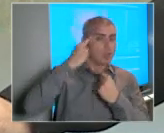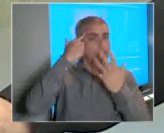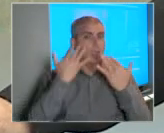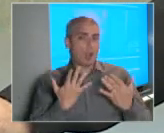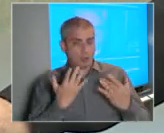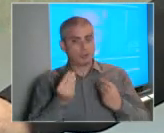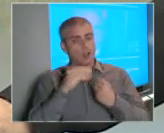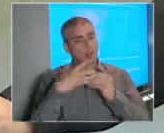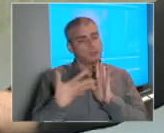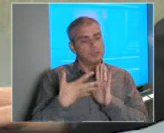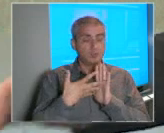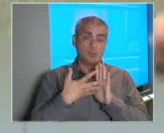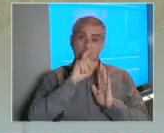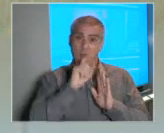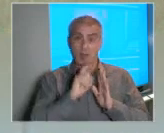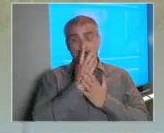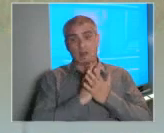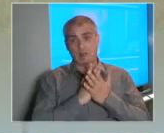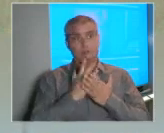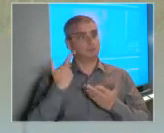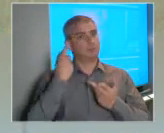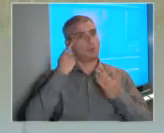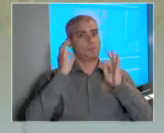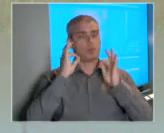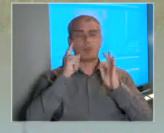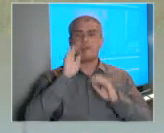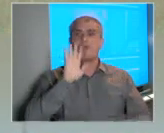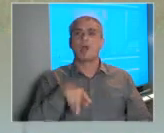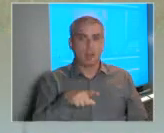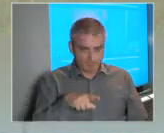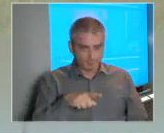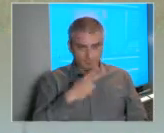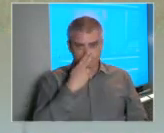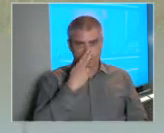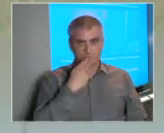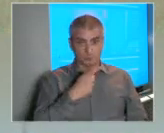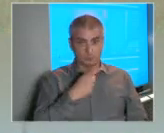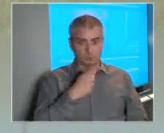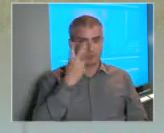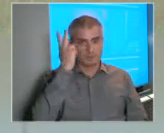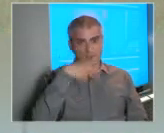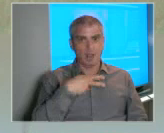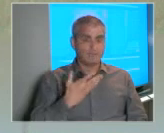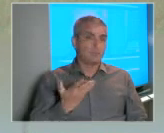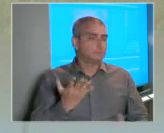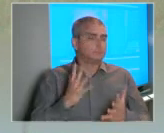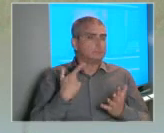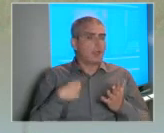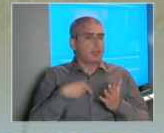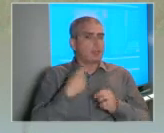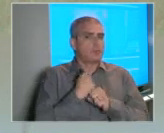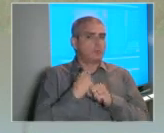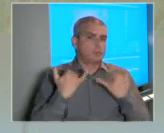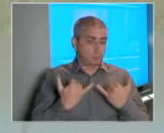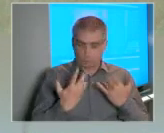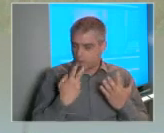הערכות, עוד ניתוחים, אולי גם כאלה שיפתיעו אתכם ויהיו מקוריים, אבל גם לנסות ולהבין מה אנחנו בעצם עושים